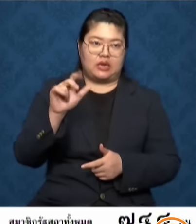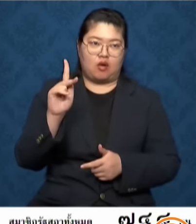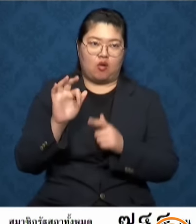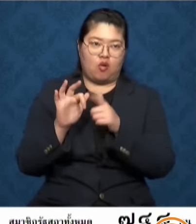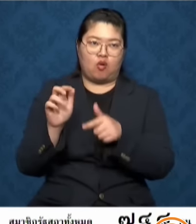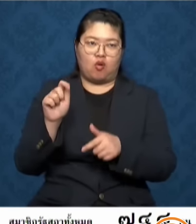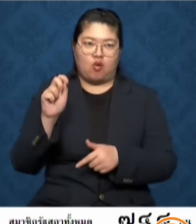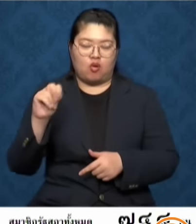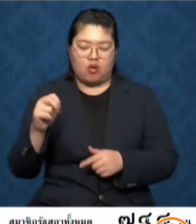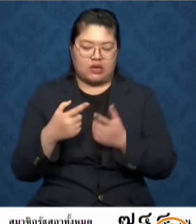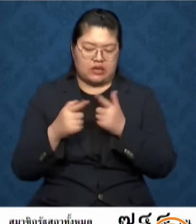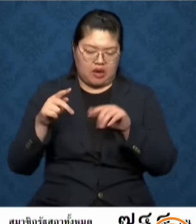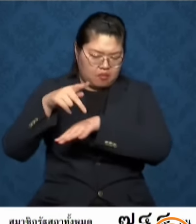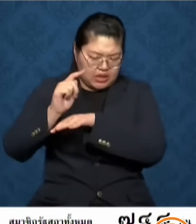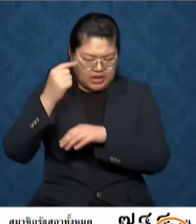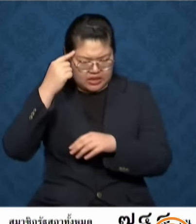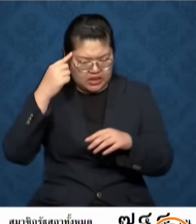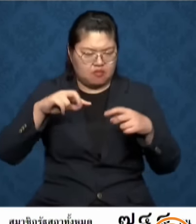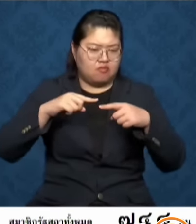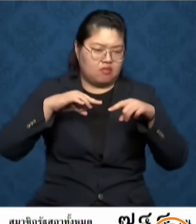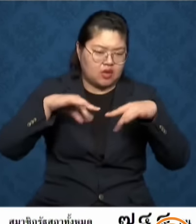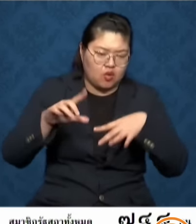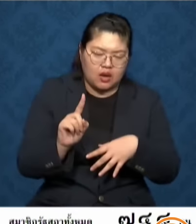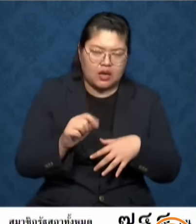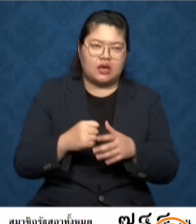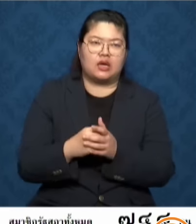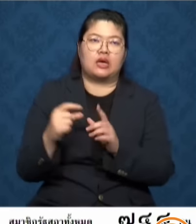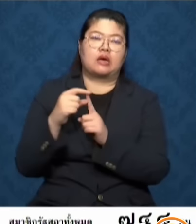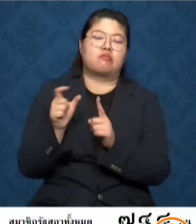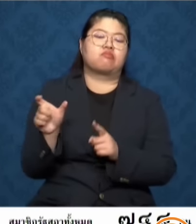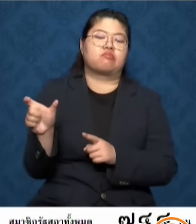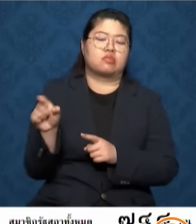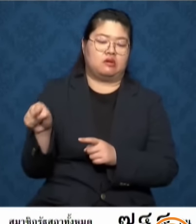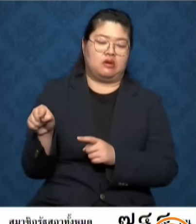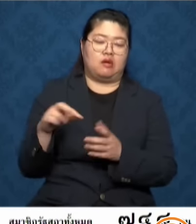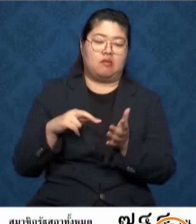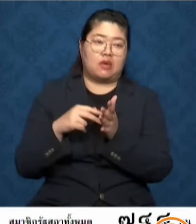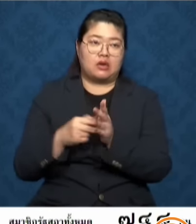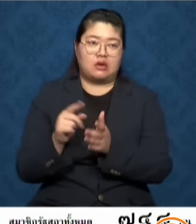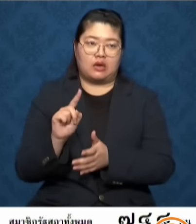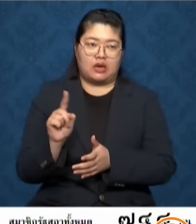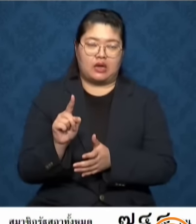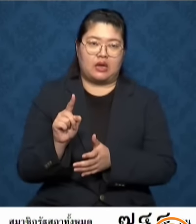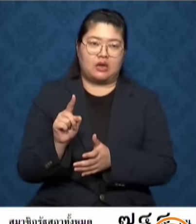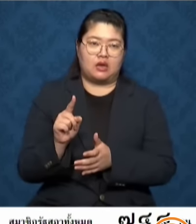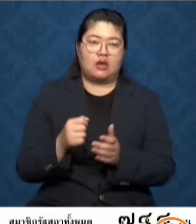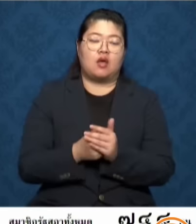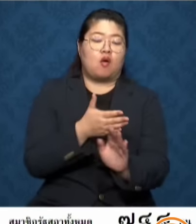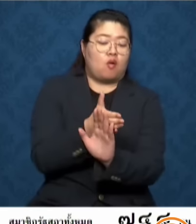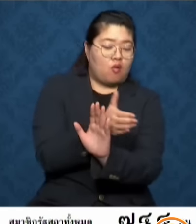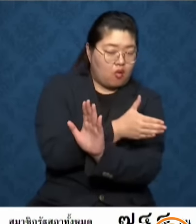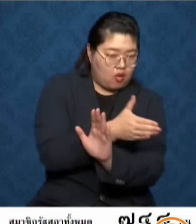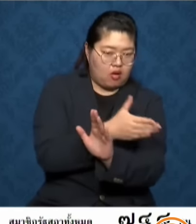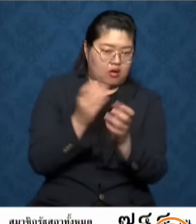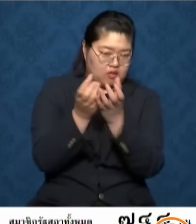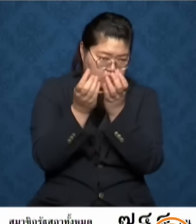่ทประทานไปตีความครับวคำวาเสียก่อนนั้นหมายถงการทำประชามติเสียก่อนจะมีการเสนอร่างแก้ไข